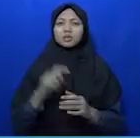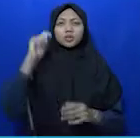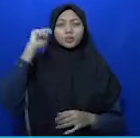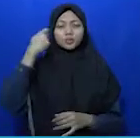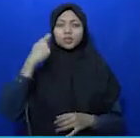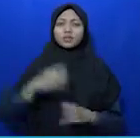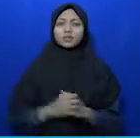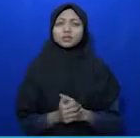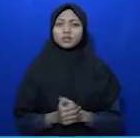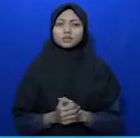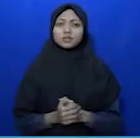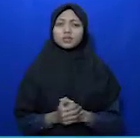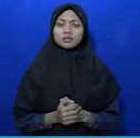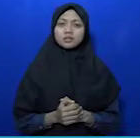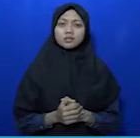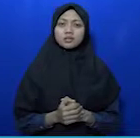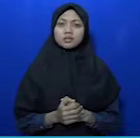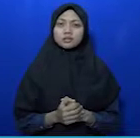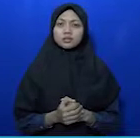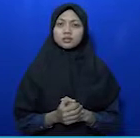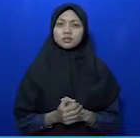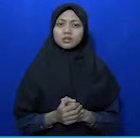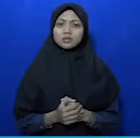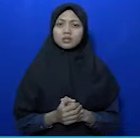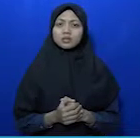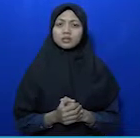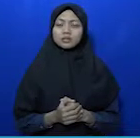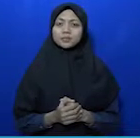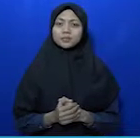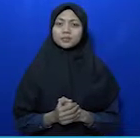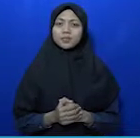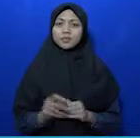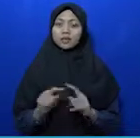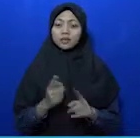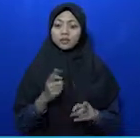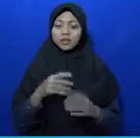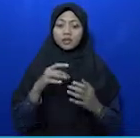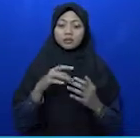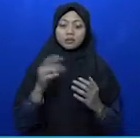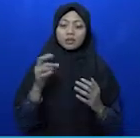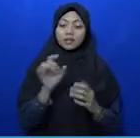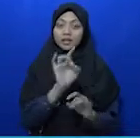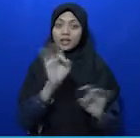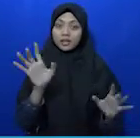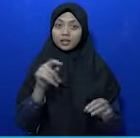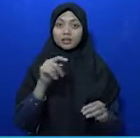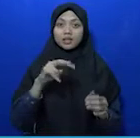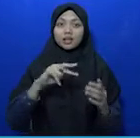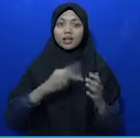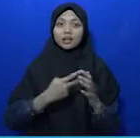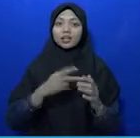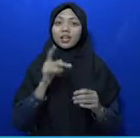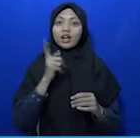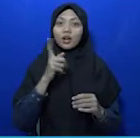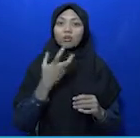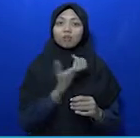jantung. Jangan-jangan itu juga dipercaya karena nasionalisasi tadi. Tapi opsi nasionalisasi itu tidak mungkin. Nah, udah